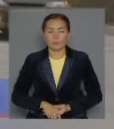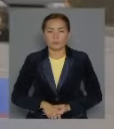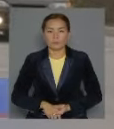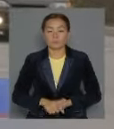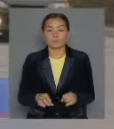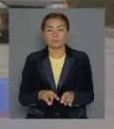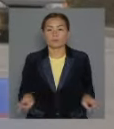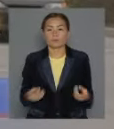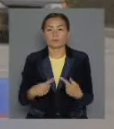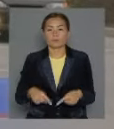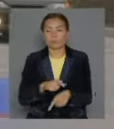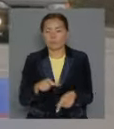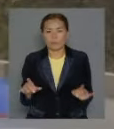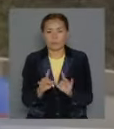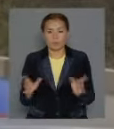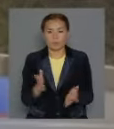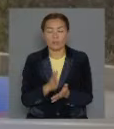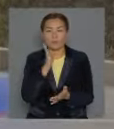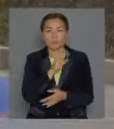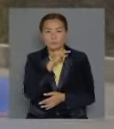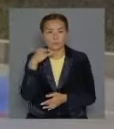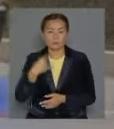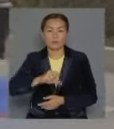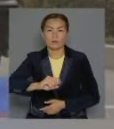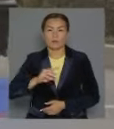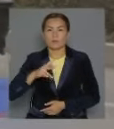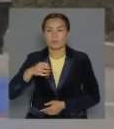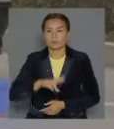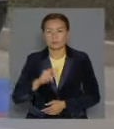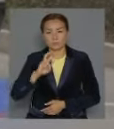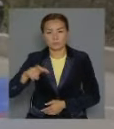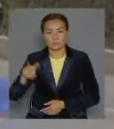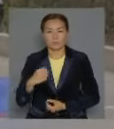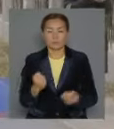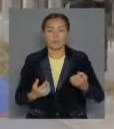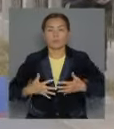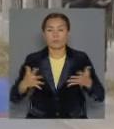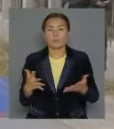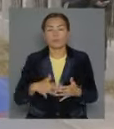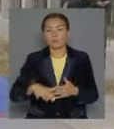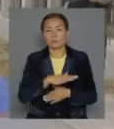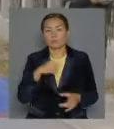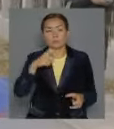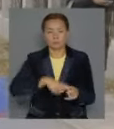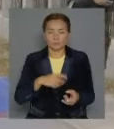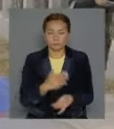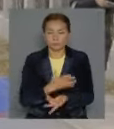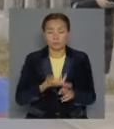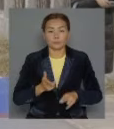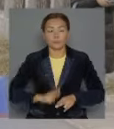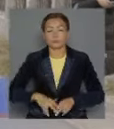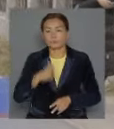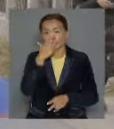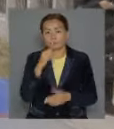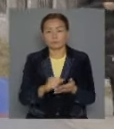Ішкі істер министрлігі өкілдерінің айтуынша, Ресей, Армения, Қырғызстаннан әкелінген көліктердің көбі сол елде тіркеуде тұр. Сондықтан